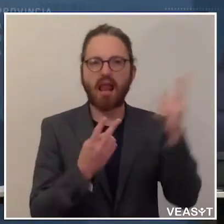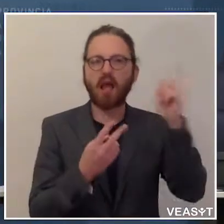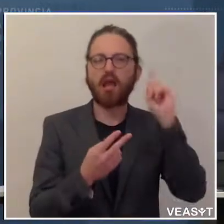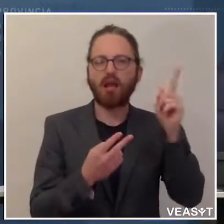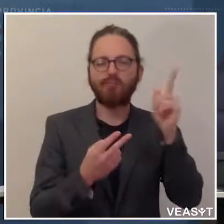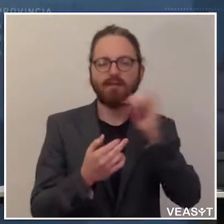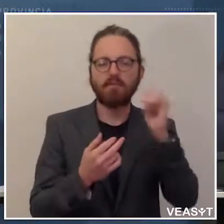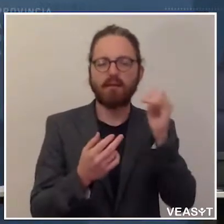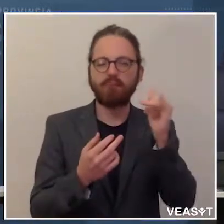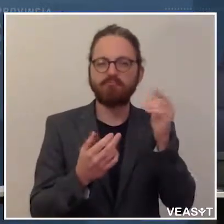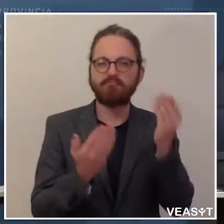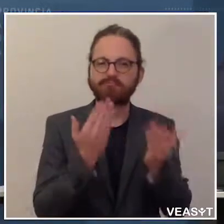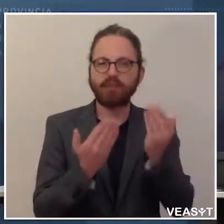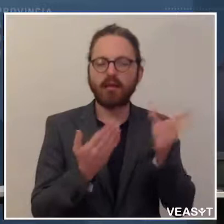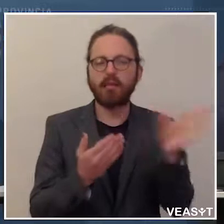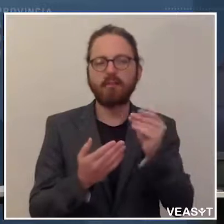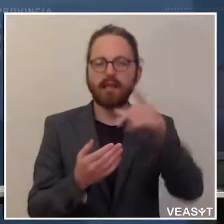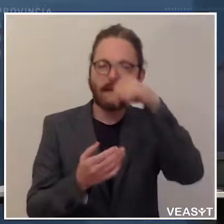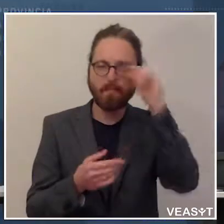tengono song